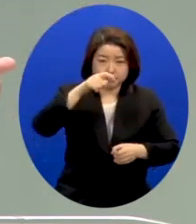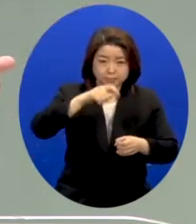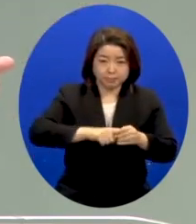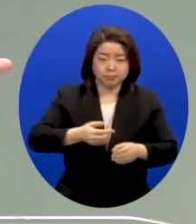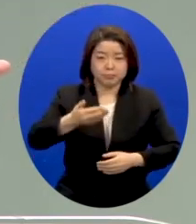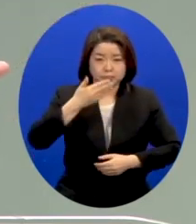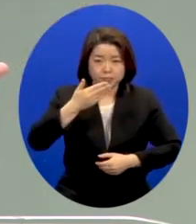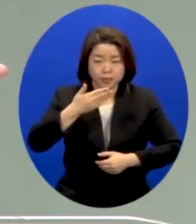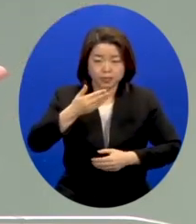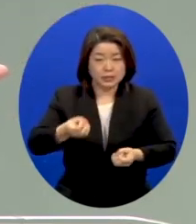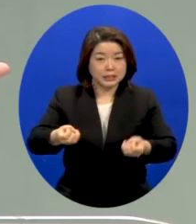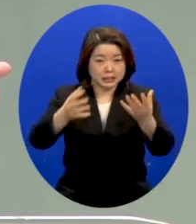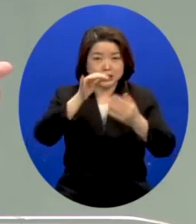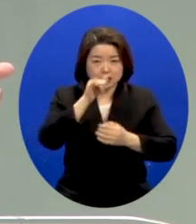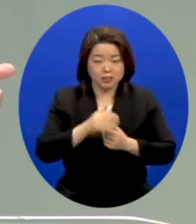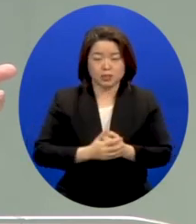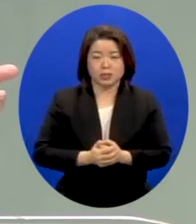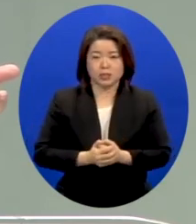봤습니다